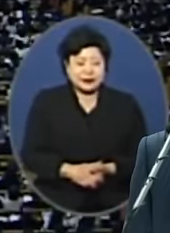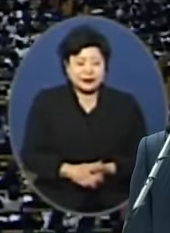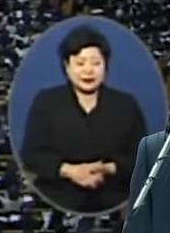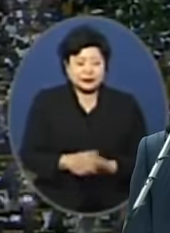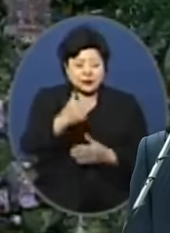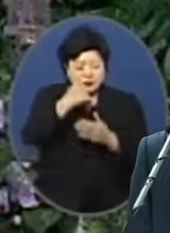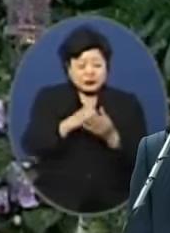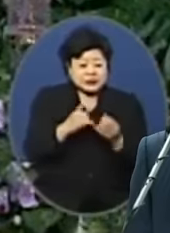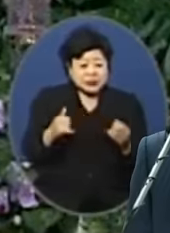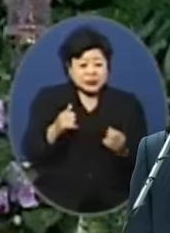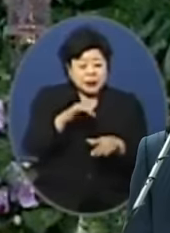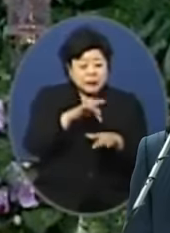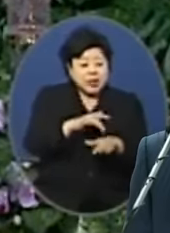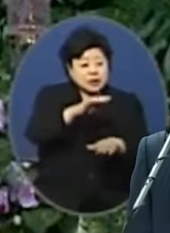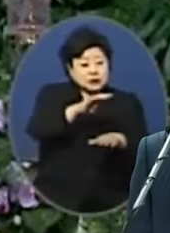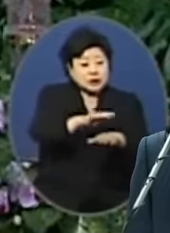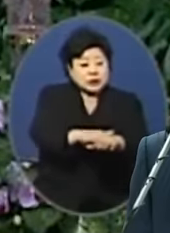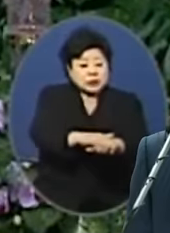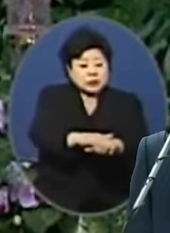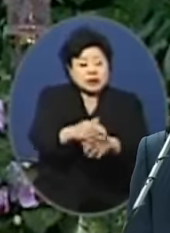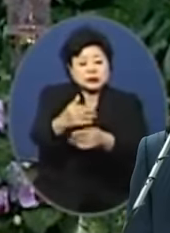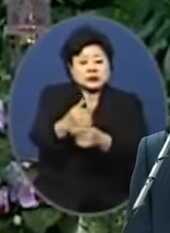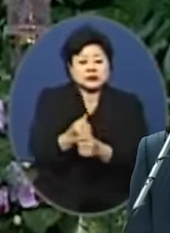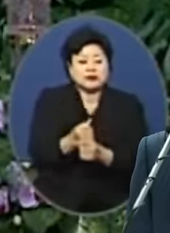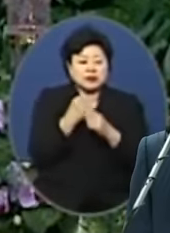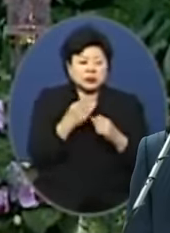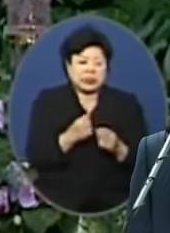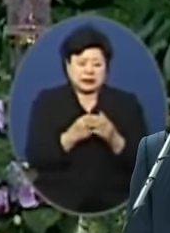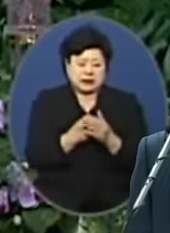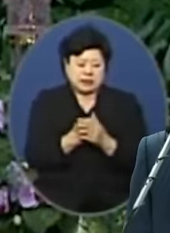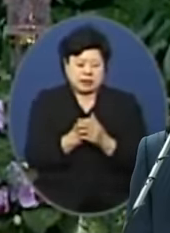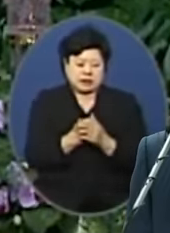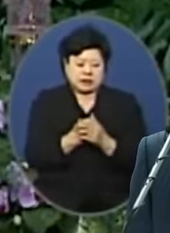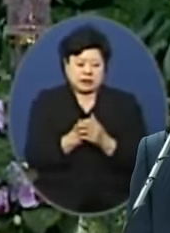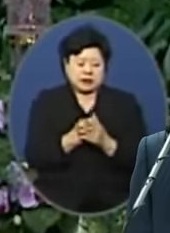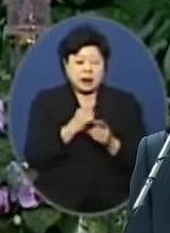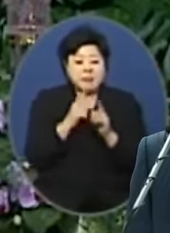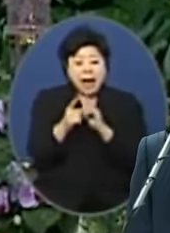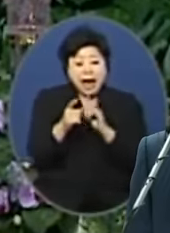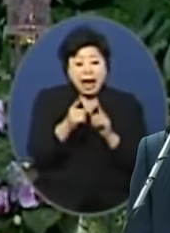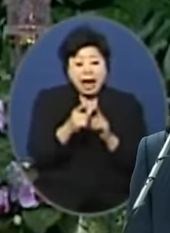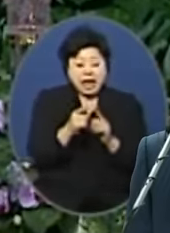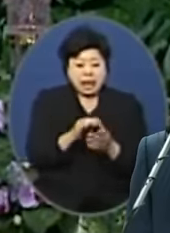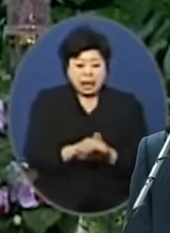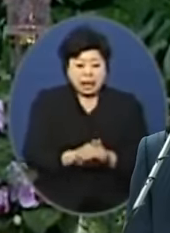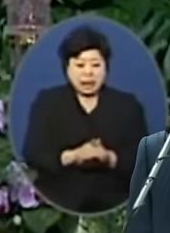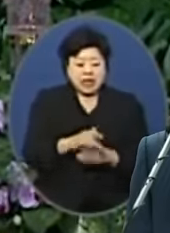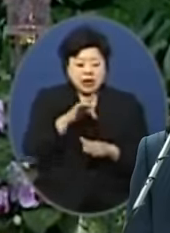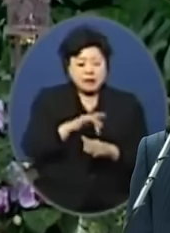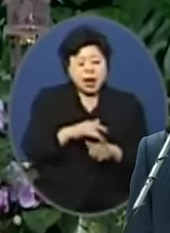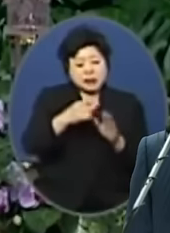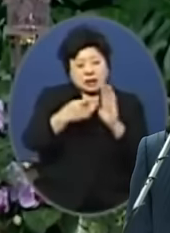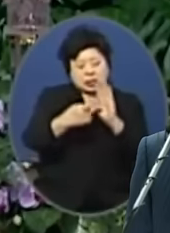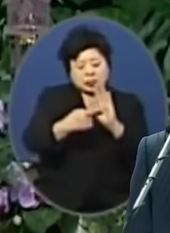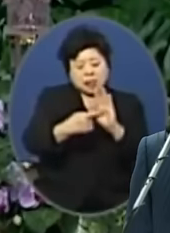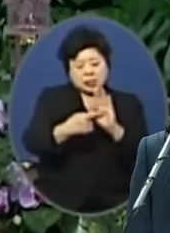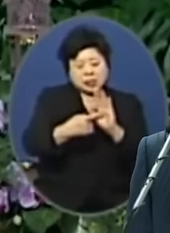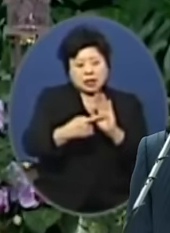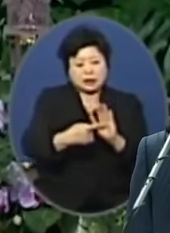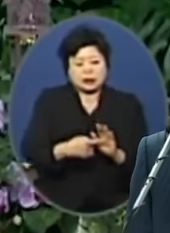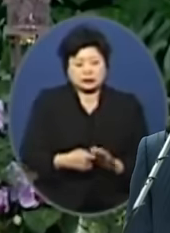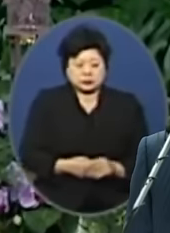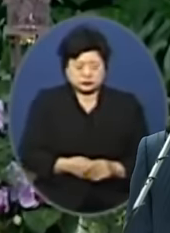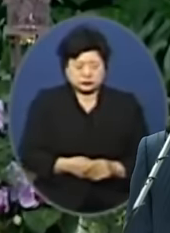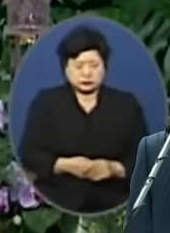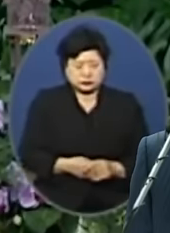타락한 인류는 마귀의 손에 잡혀서 살기 때문에 말 자체가 마귀의 나타남을 유도하는 말을